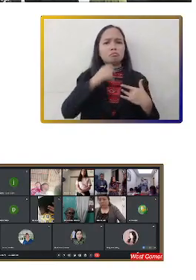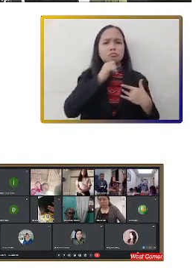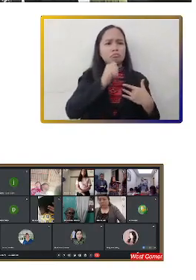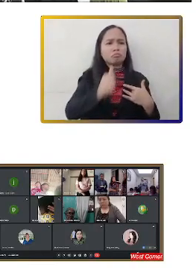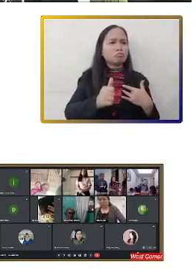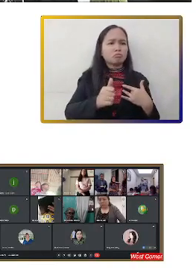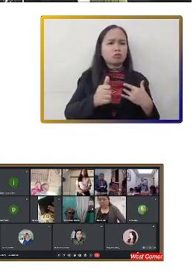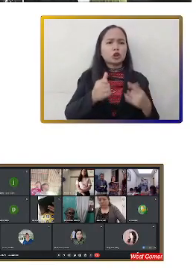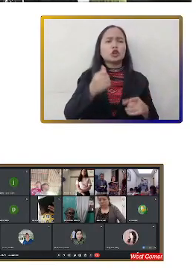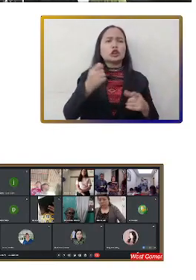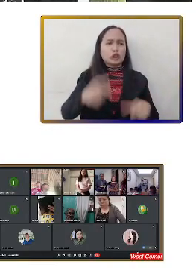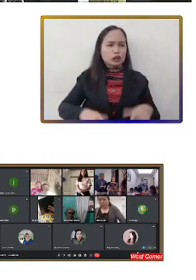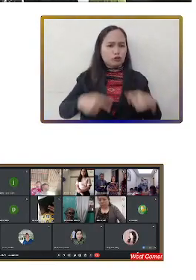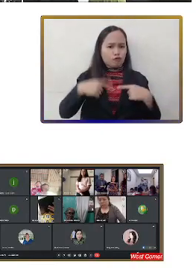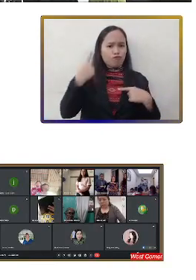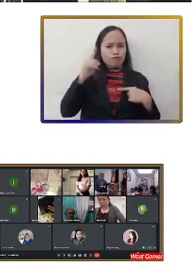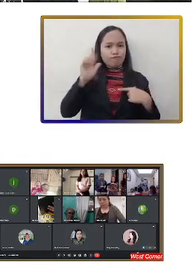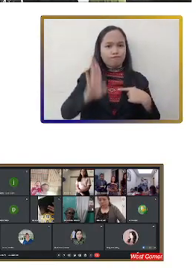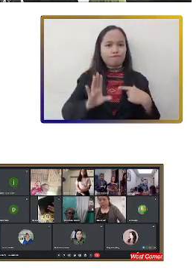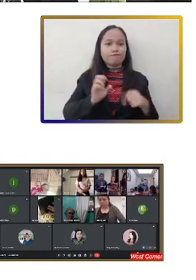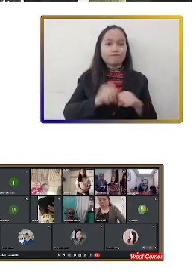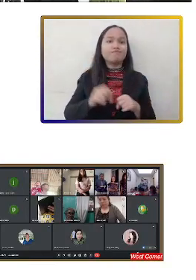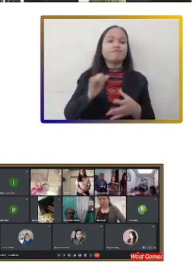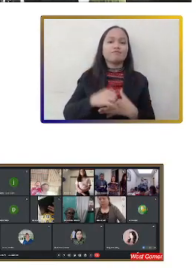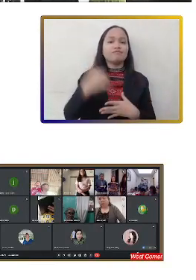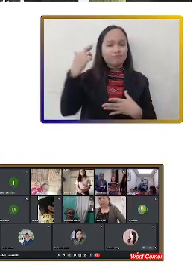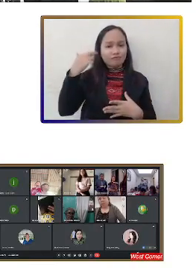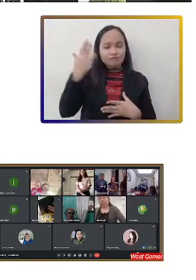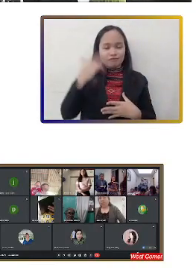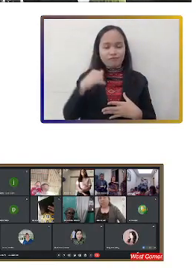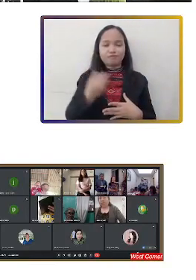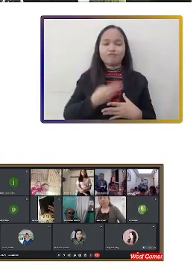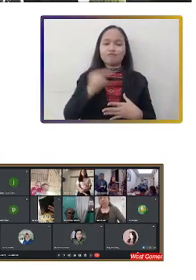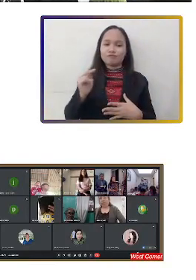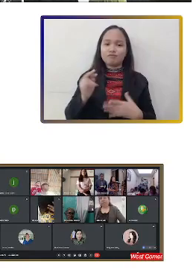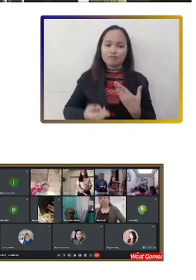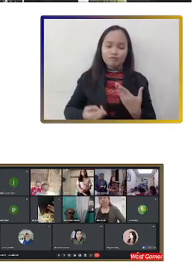That's why we need to rebuild. Okay?